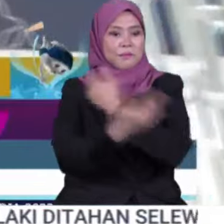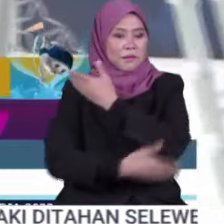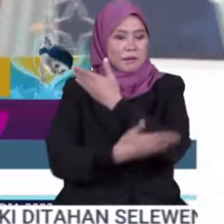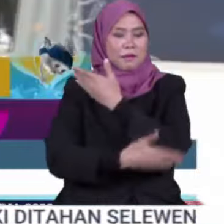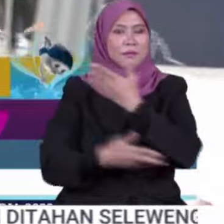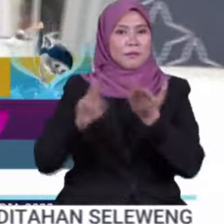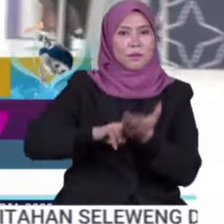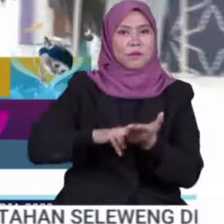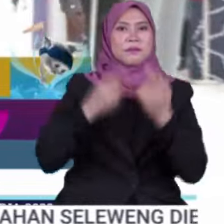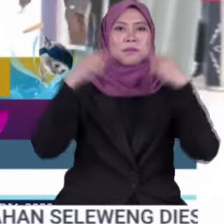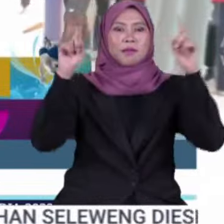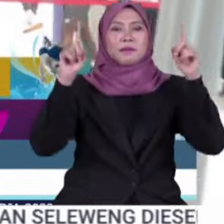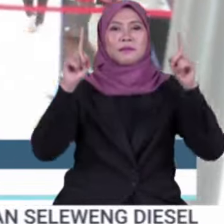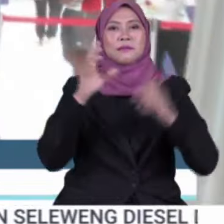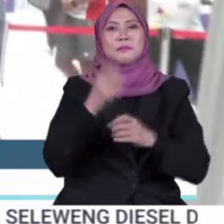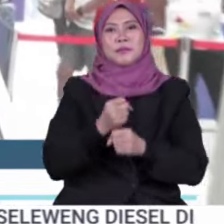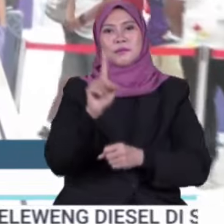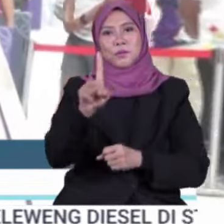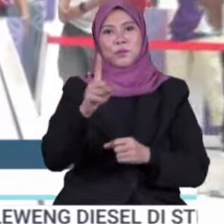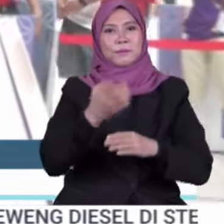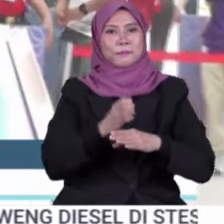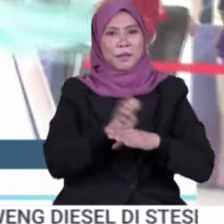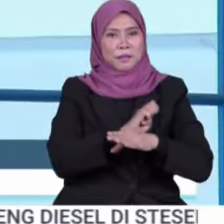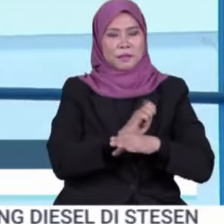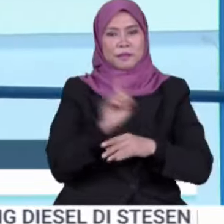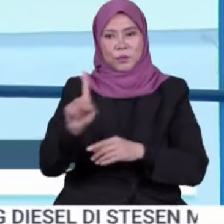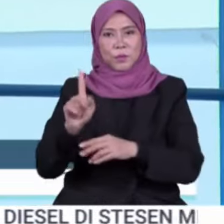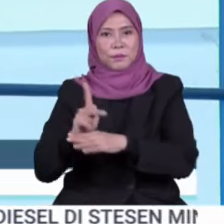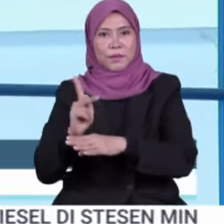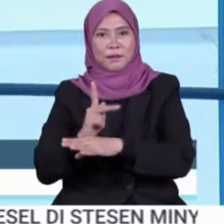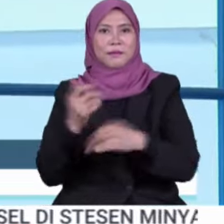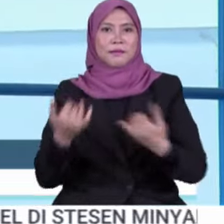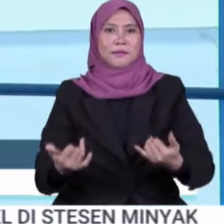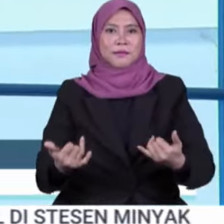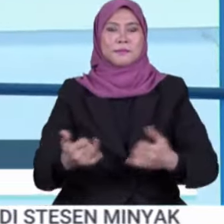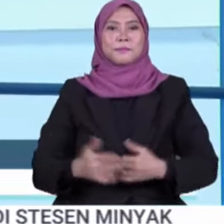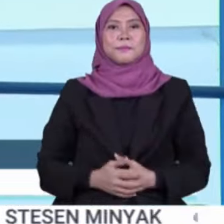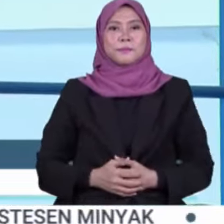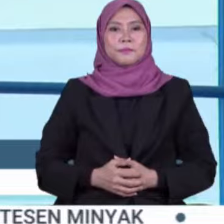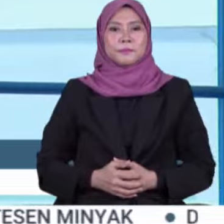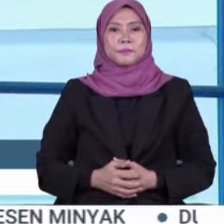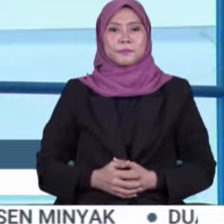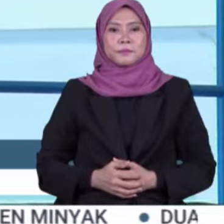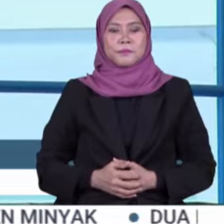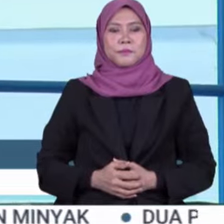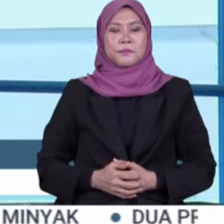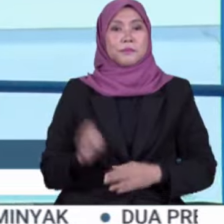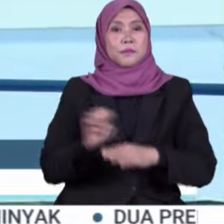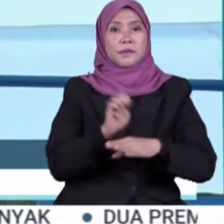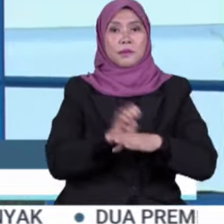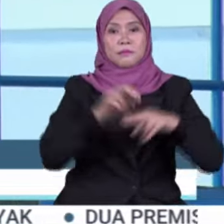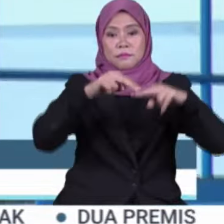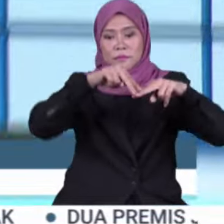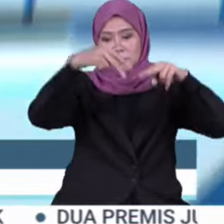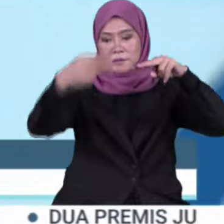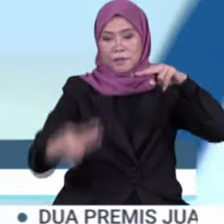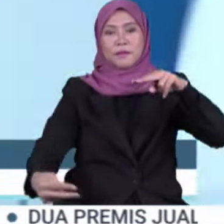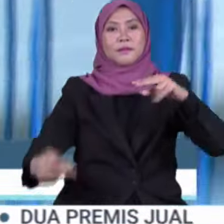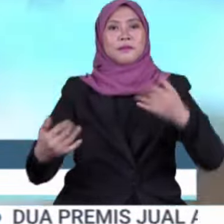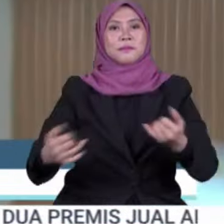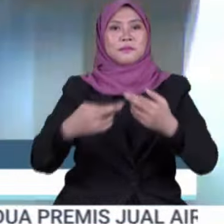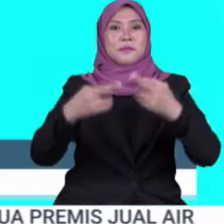kecemerlangannya dengan tambahan koleksi satu pingat emas dan satu pingat perak hari ini. Terdahulu, kilauan emas kuat terjun negara